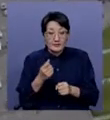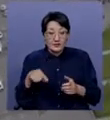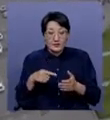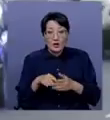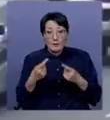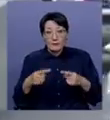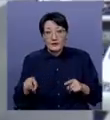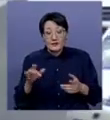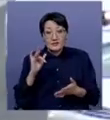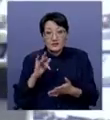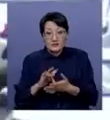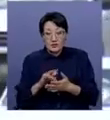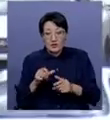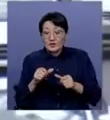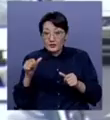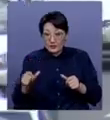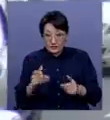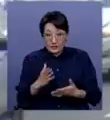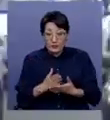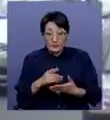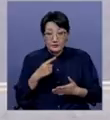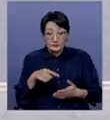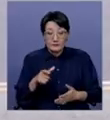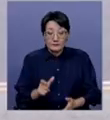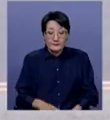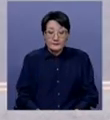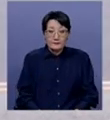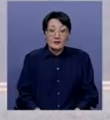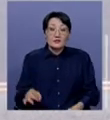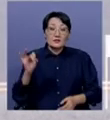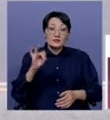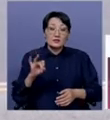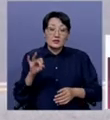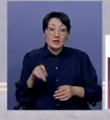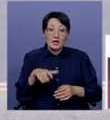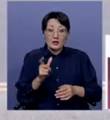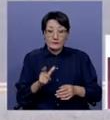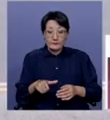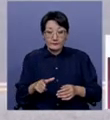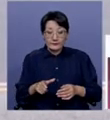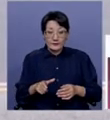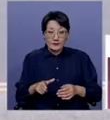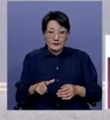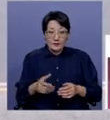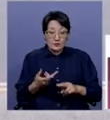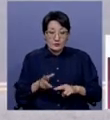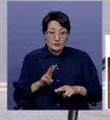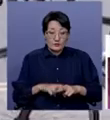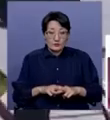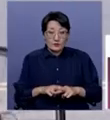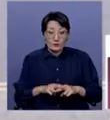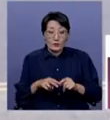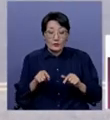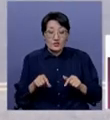басқа астаналардан сонысымен ерекшеленеді дейді кейіпкеріміз. Тарихты адам жасайды. Сондықтан да